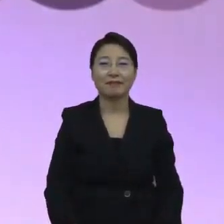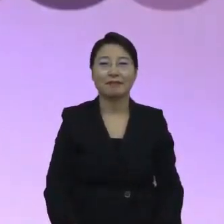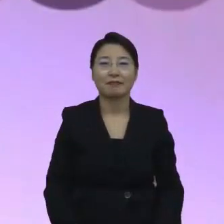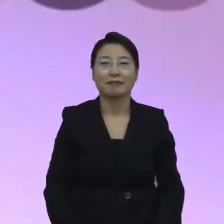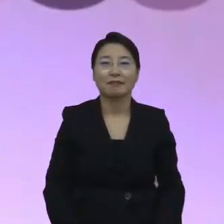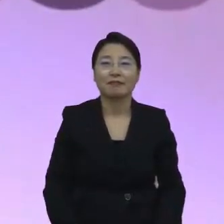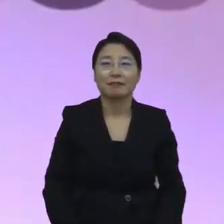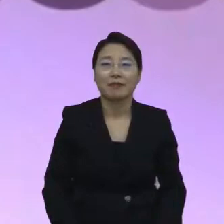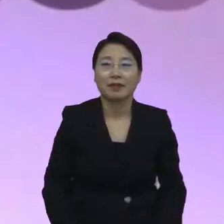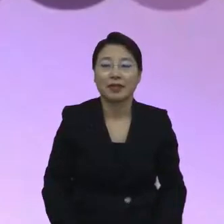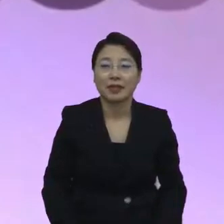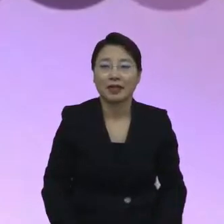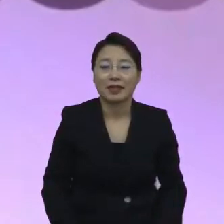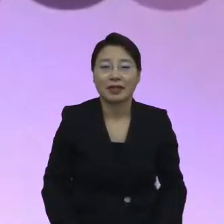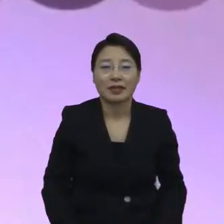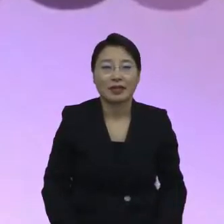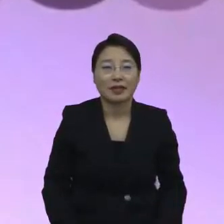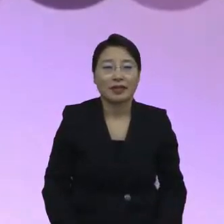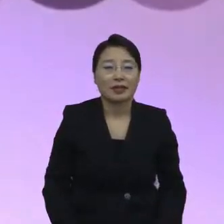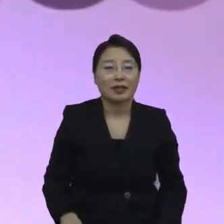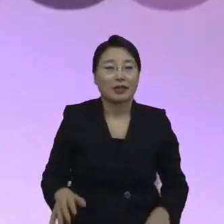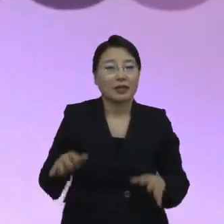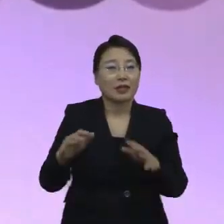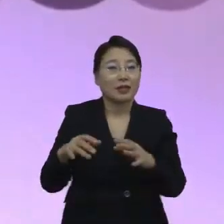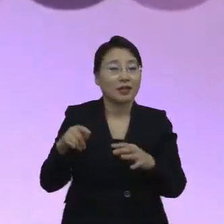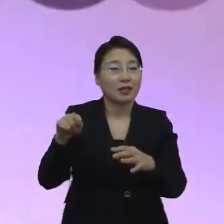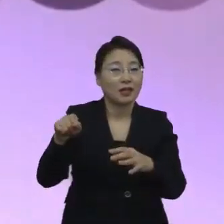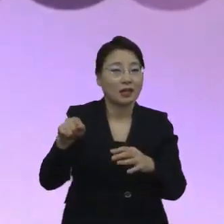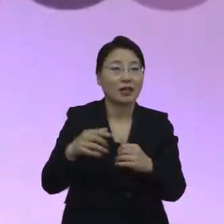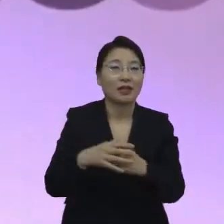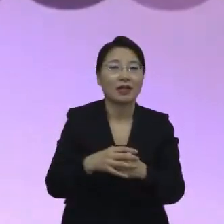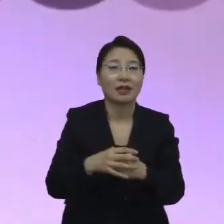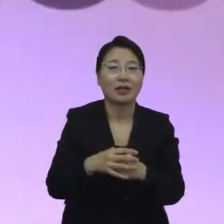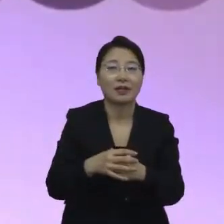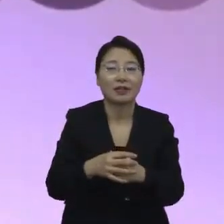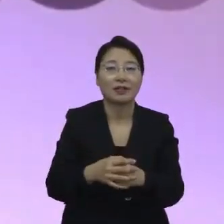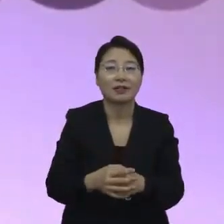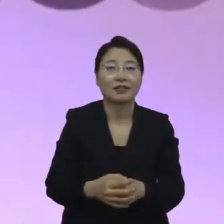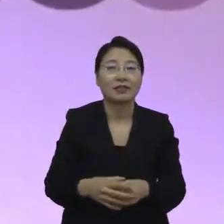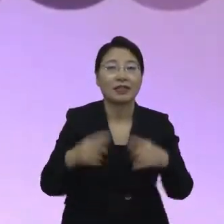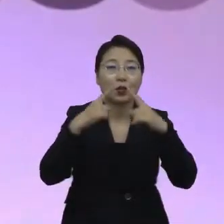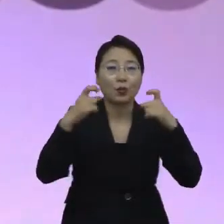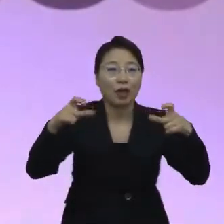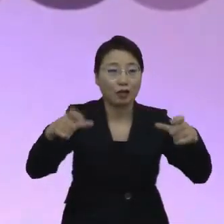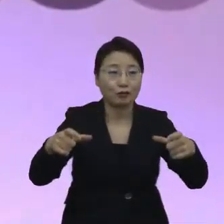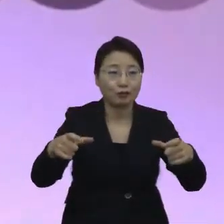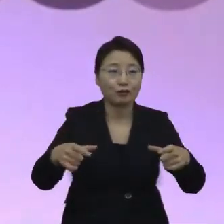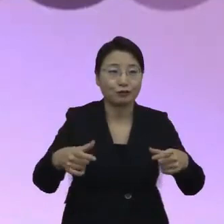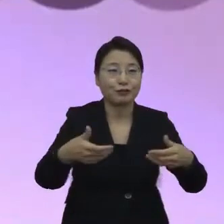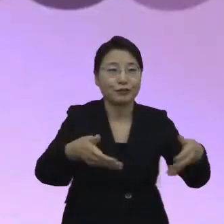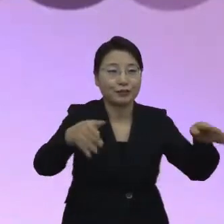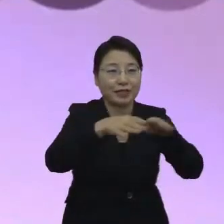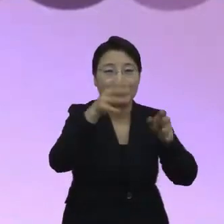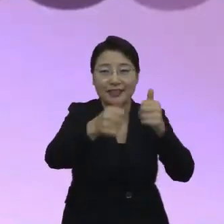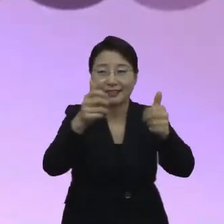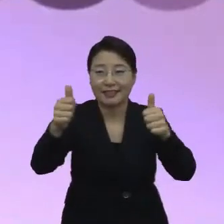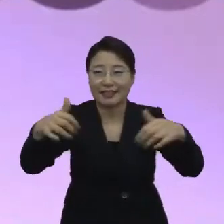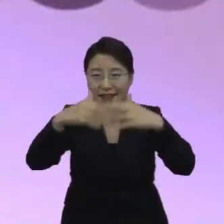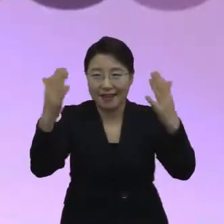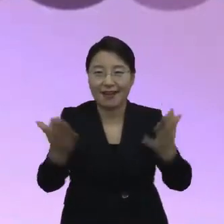우리 동대문구의 각급 지도자께서 다 모셨습니다. 새해